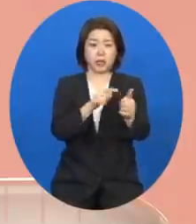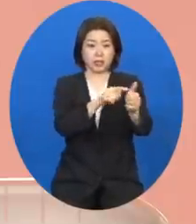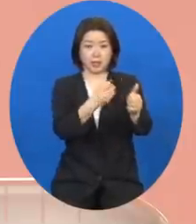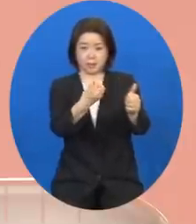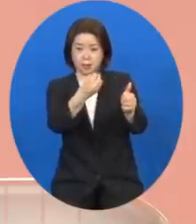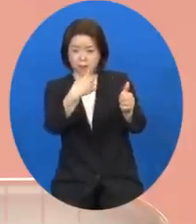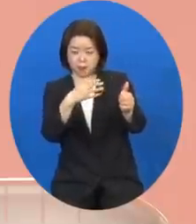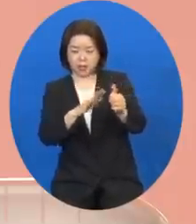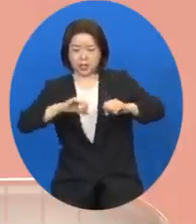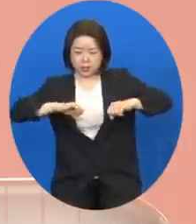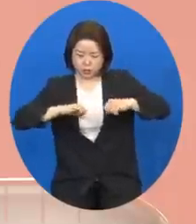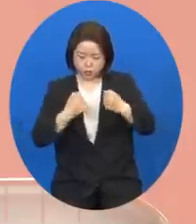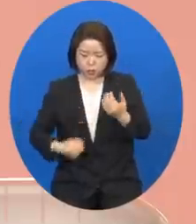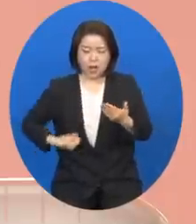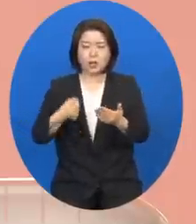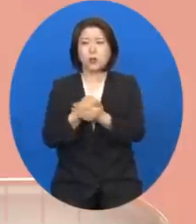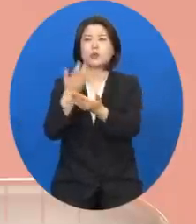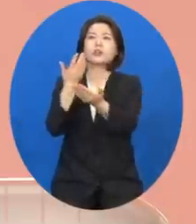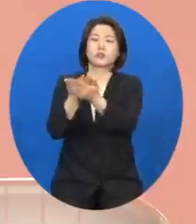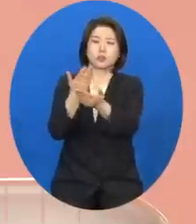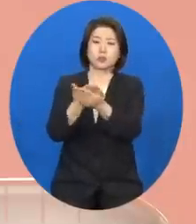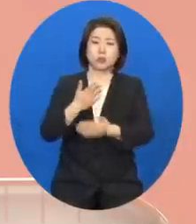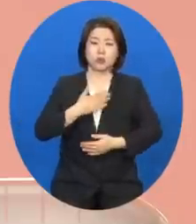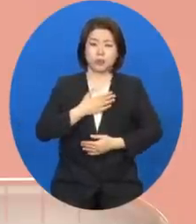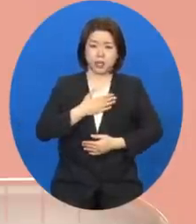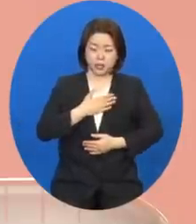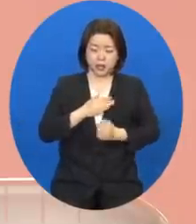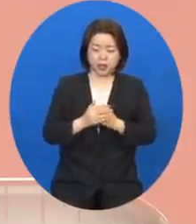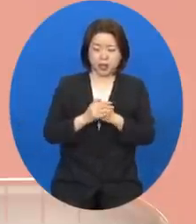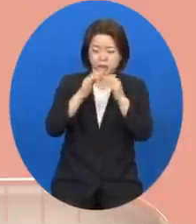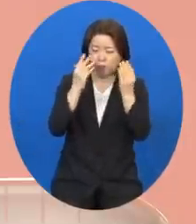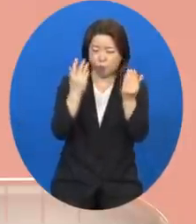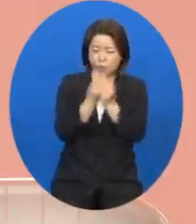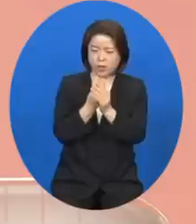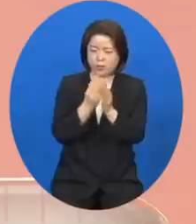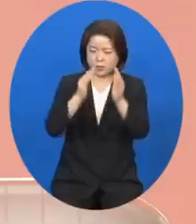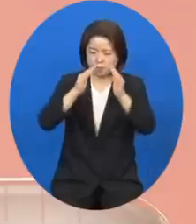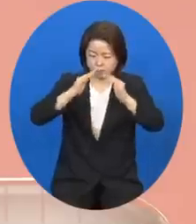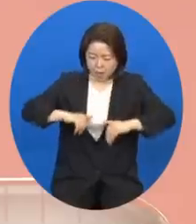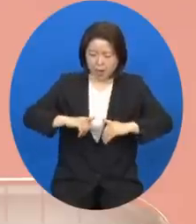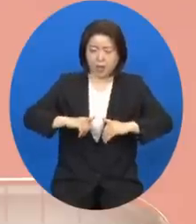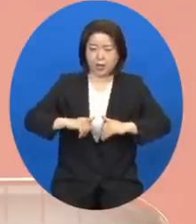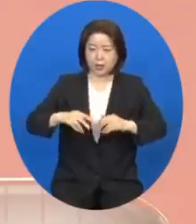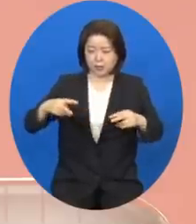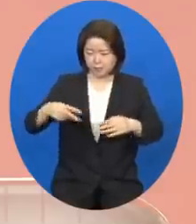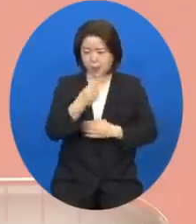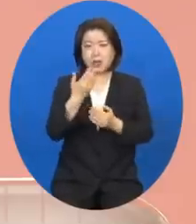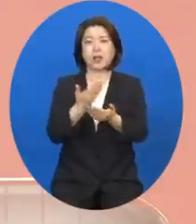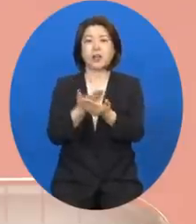용기를 주시옵소서. 내 자아가 완전히 꺾이게 하시옵소서.